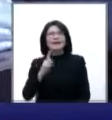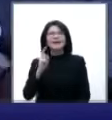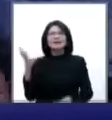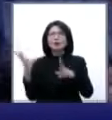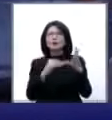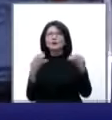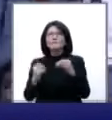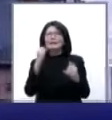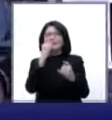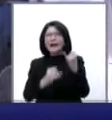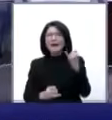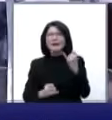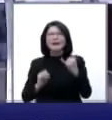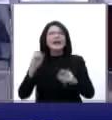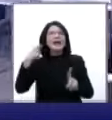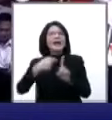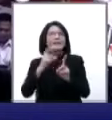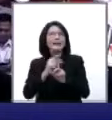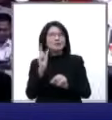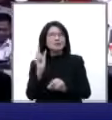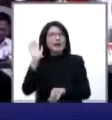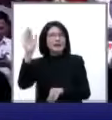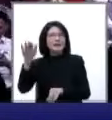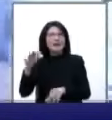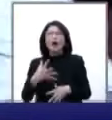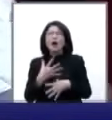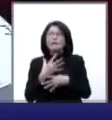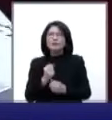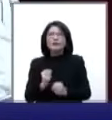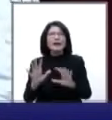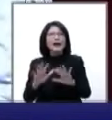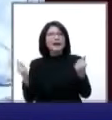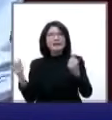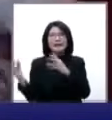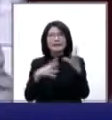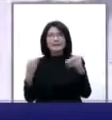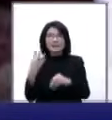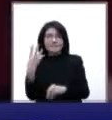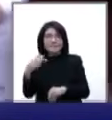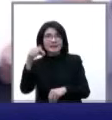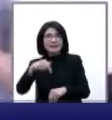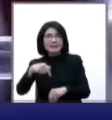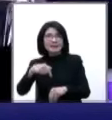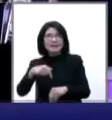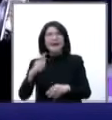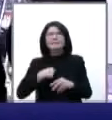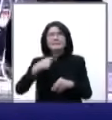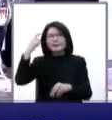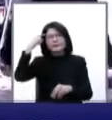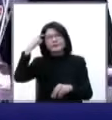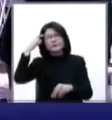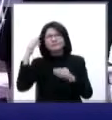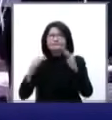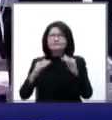kehilangan contens karena sibuk dengan gimix yang berlebih itu ee yang kedua tadi menurut saya ee ee saya